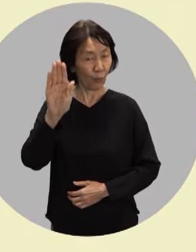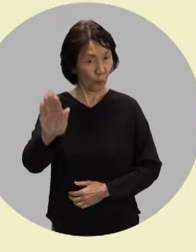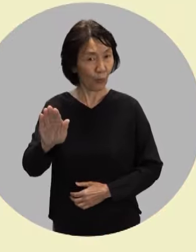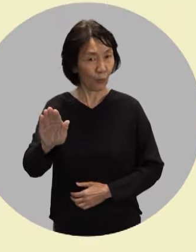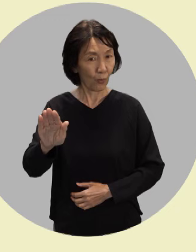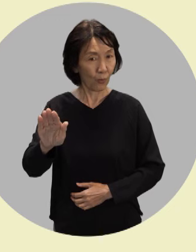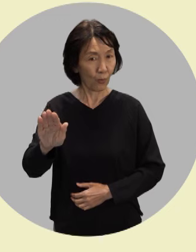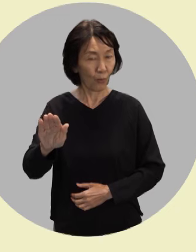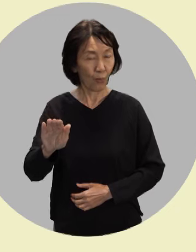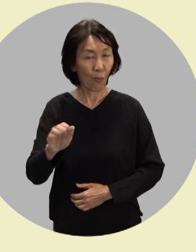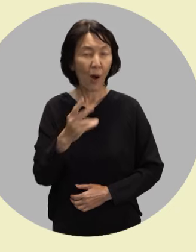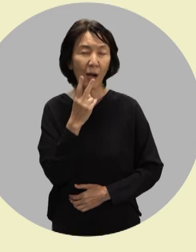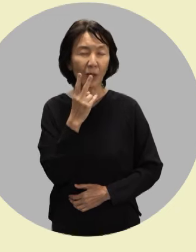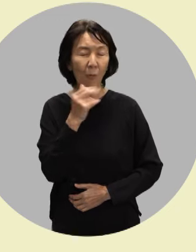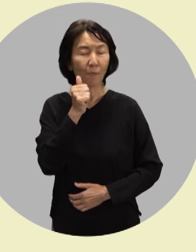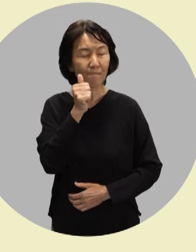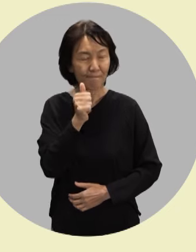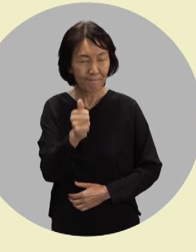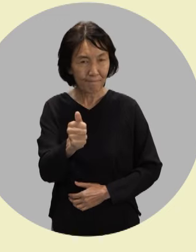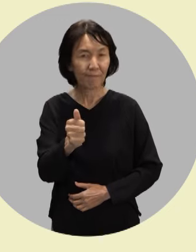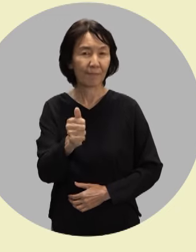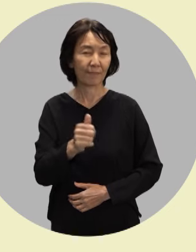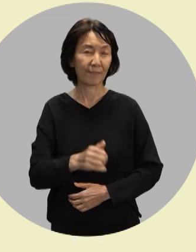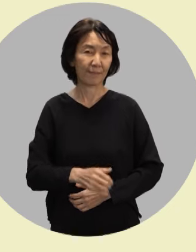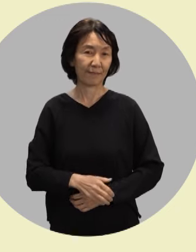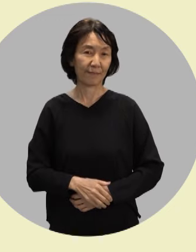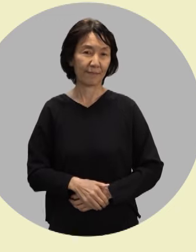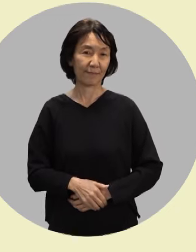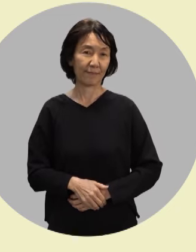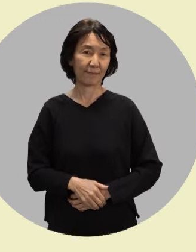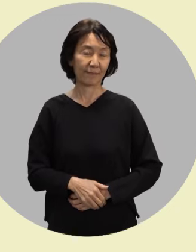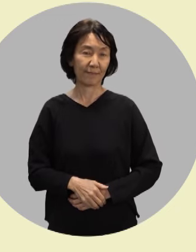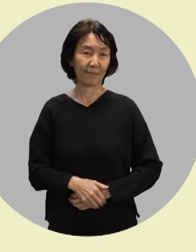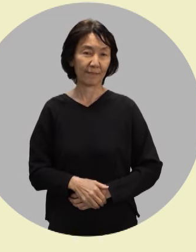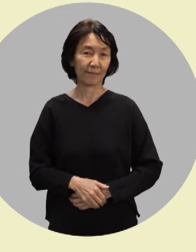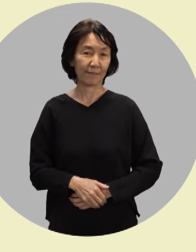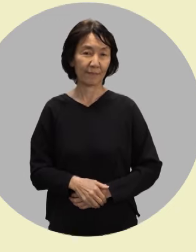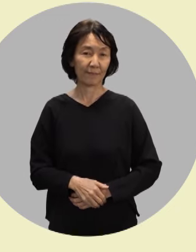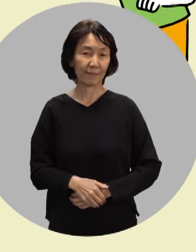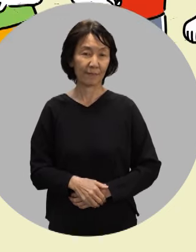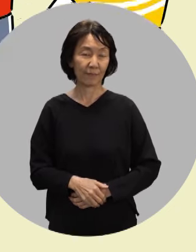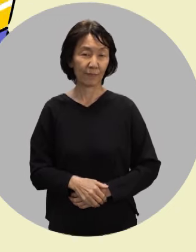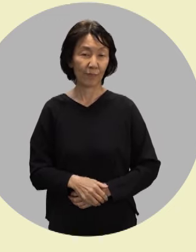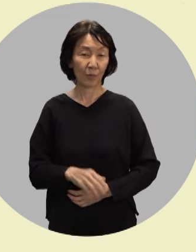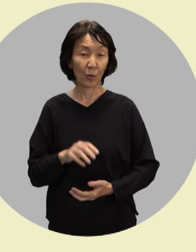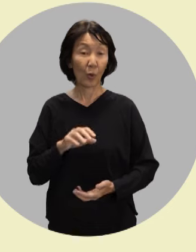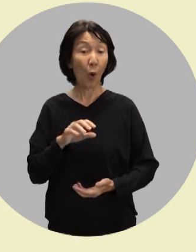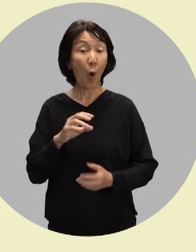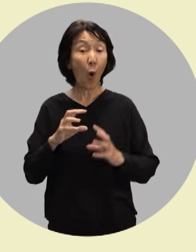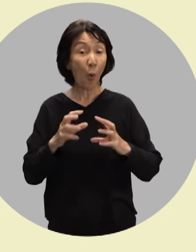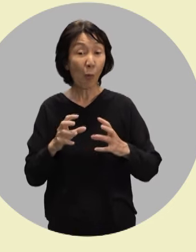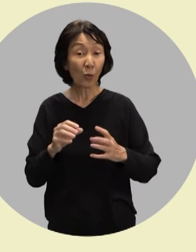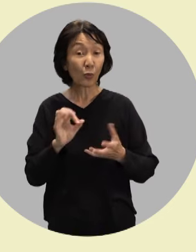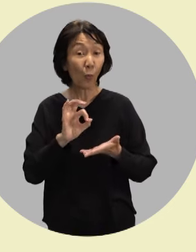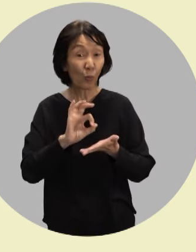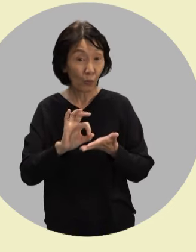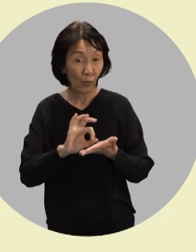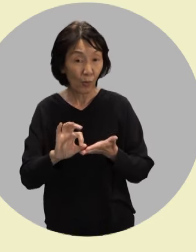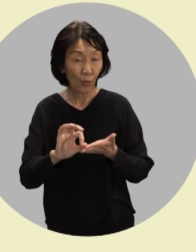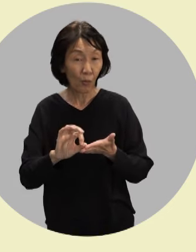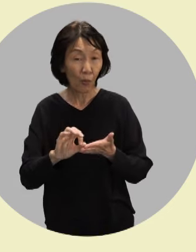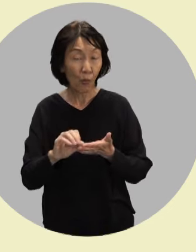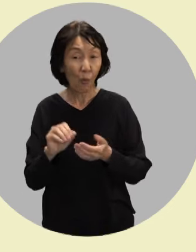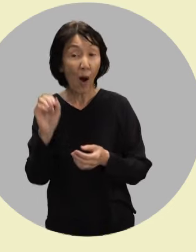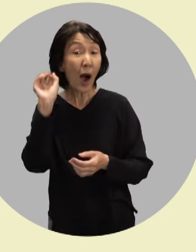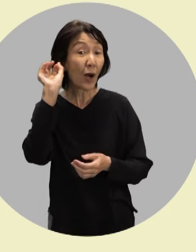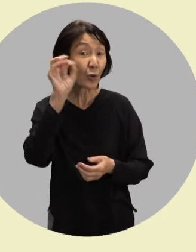の見直しによって基本的には全面禁煙となっております。ボールの利用につきましては、これま